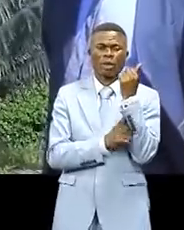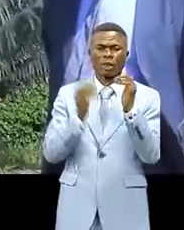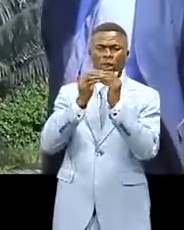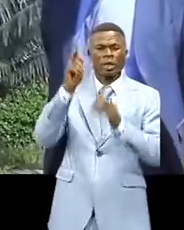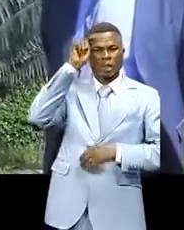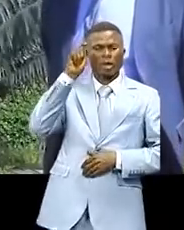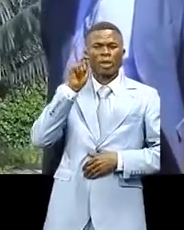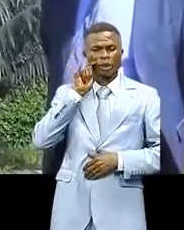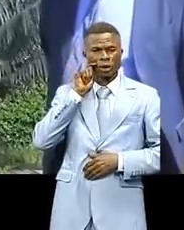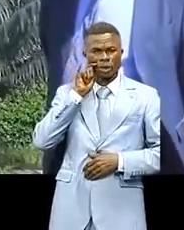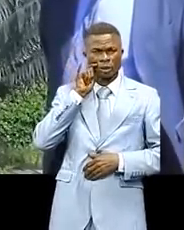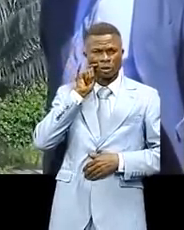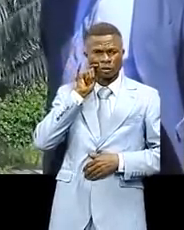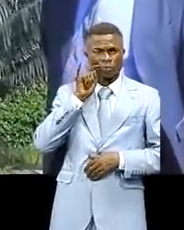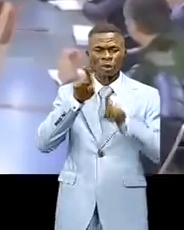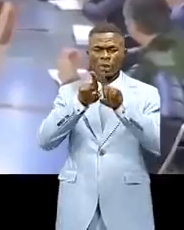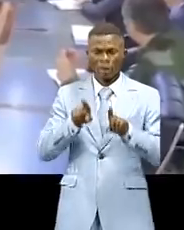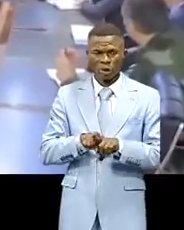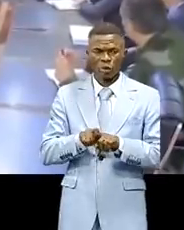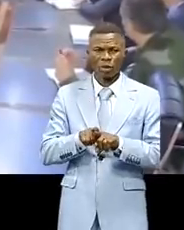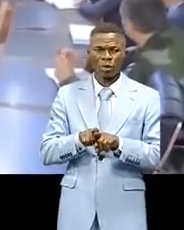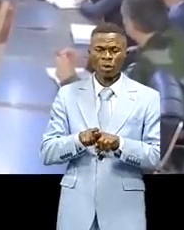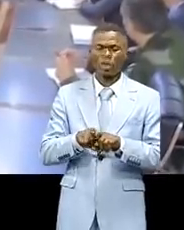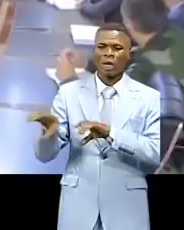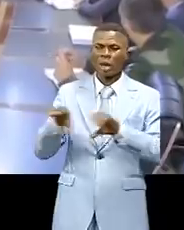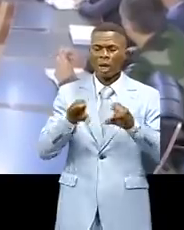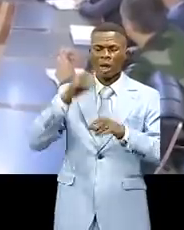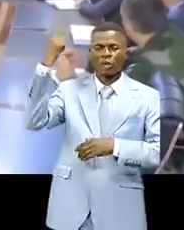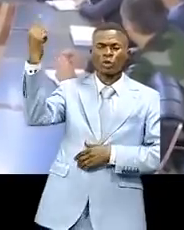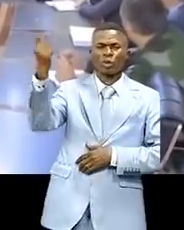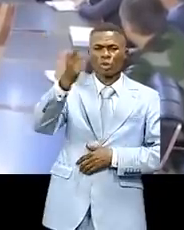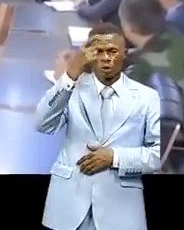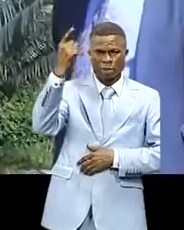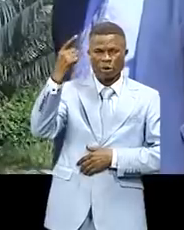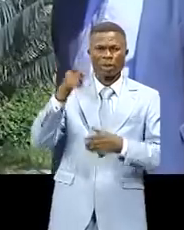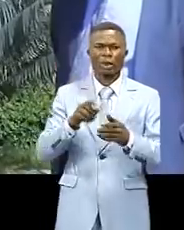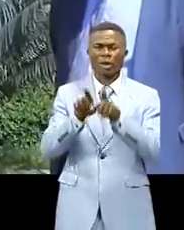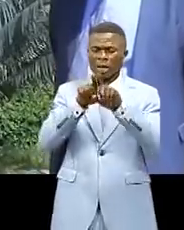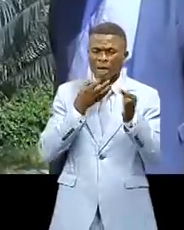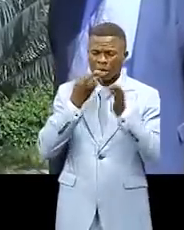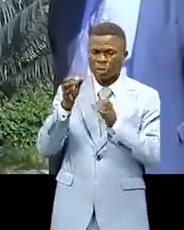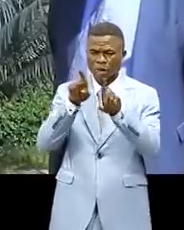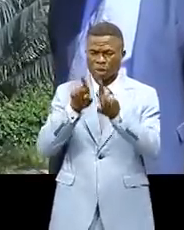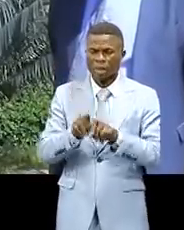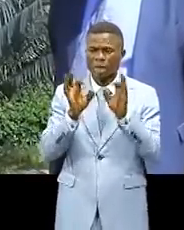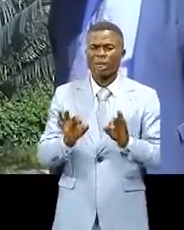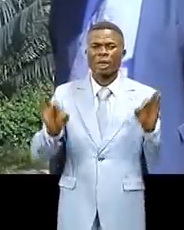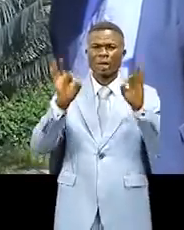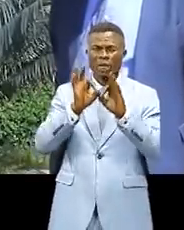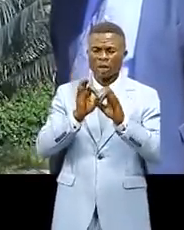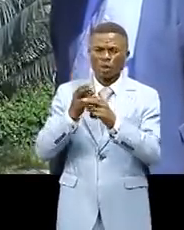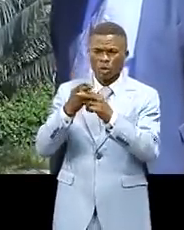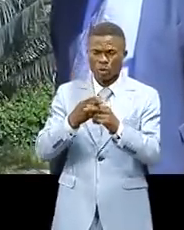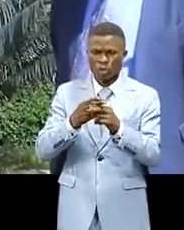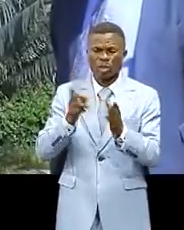genre et aidera et aussi les actions humanitaires il a mentionné l'importance de suivre les